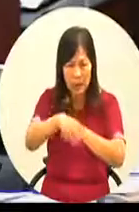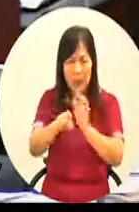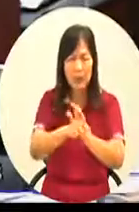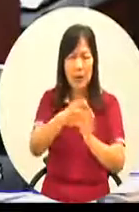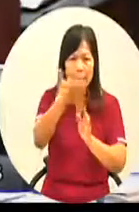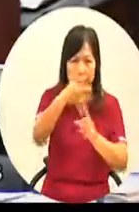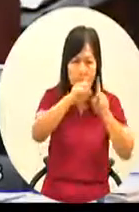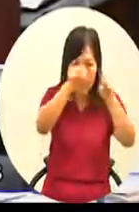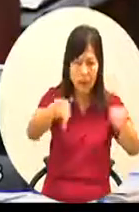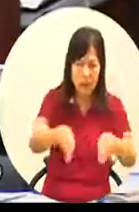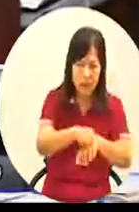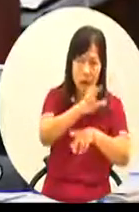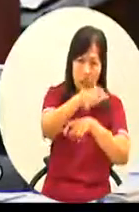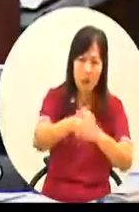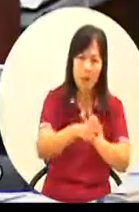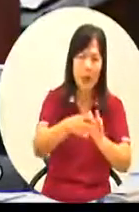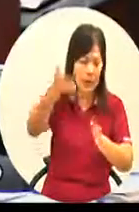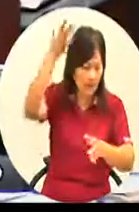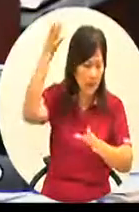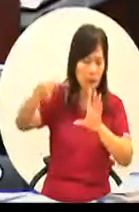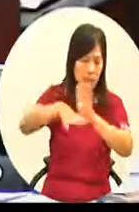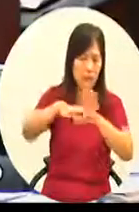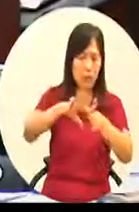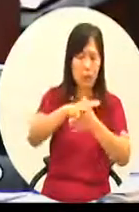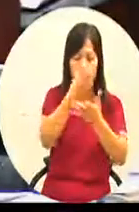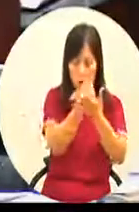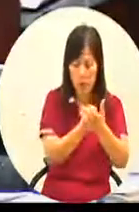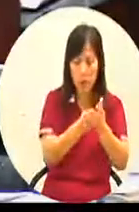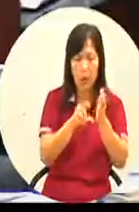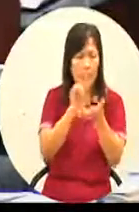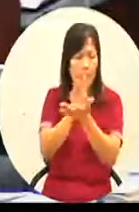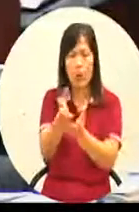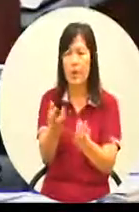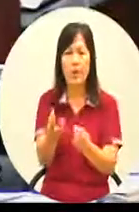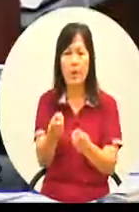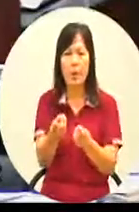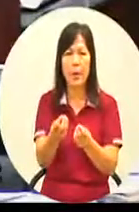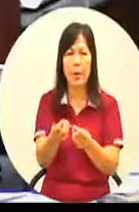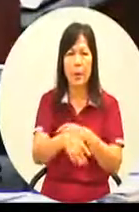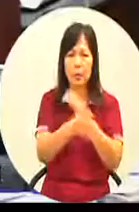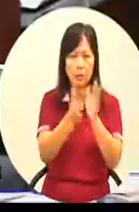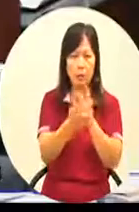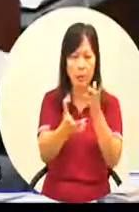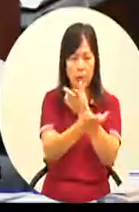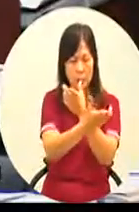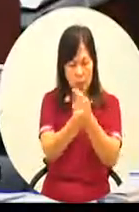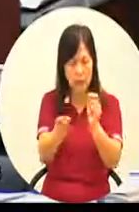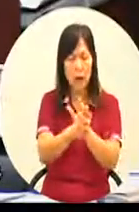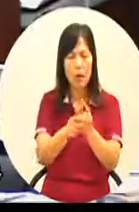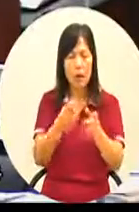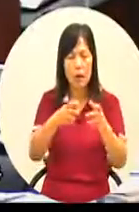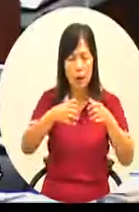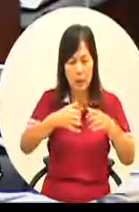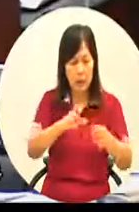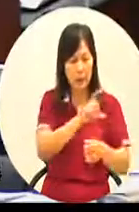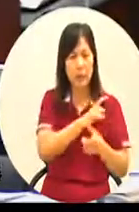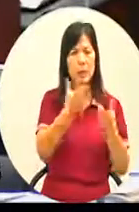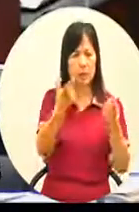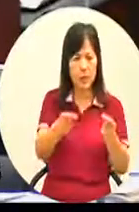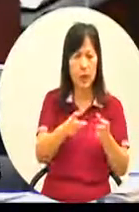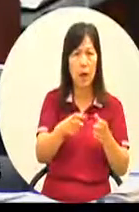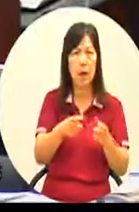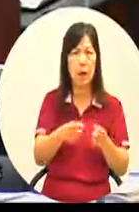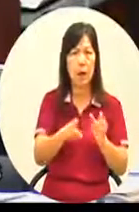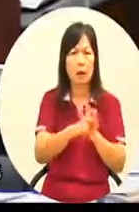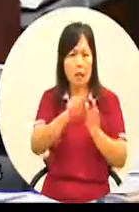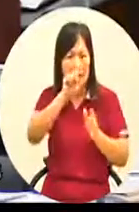甲较早因的文化嘛，甲留的，也没有把它去掉。恁规个拢通仙堂，也没有说是也无伫因的凸